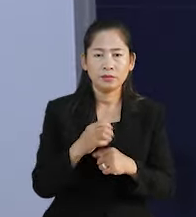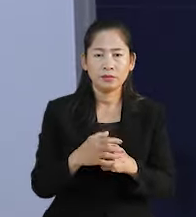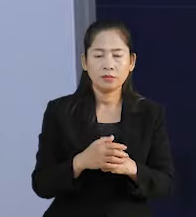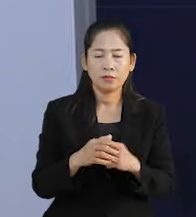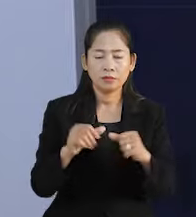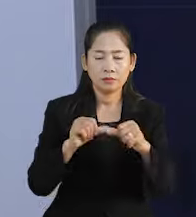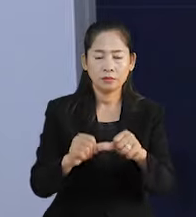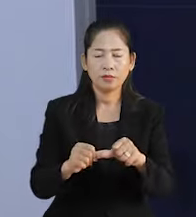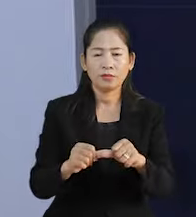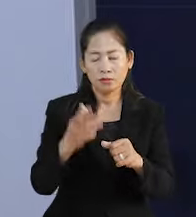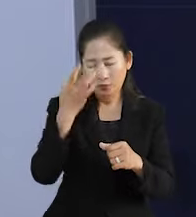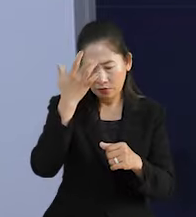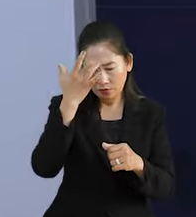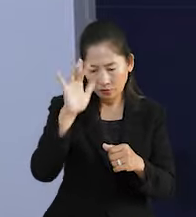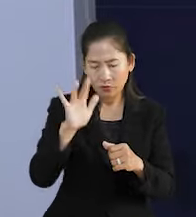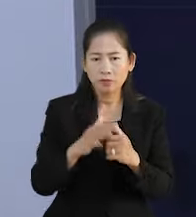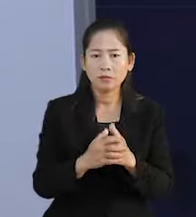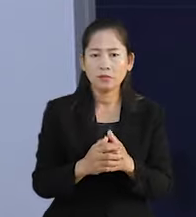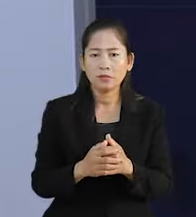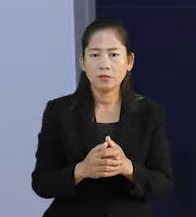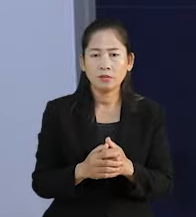បន្តទៀតបើឲ្យឆ្លាតណាកូនណា